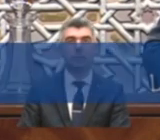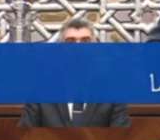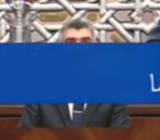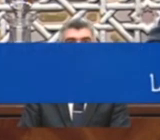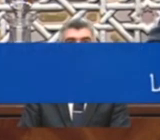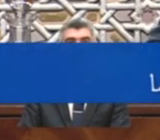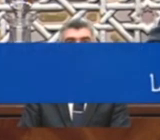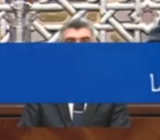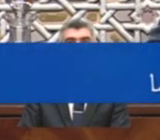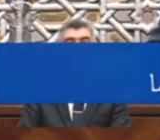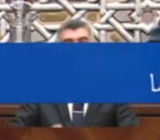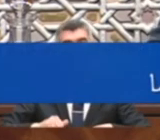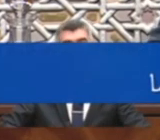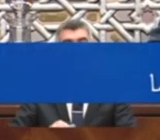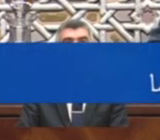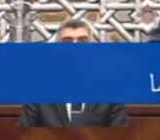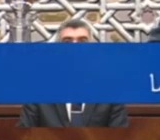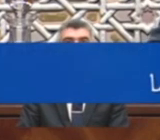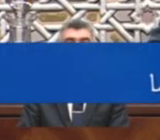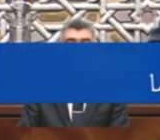سيد الوزير فيما تبقى من الوقت تفضلوا.